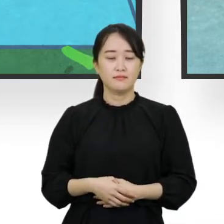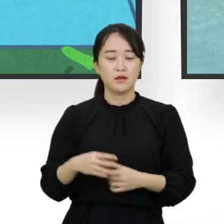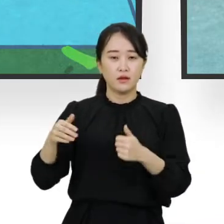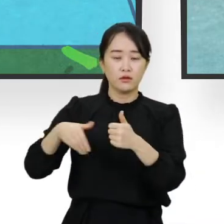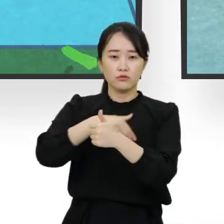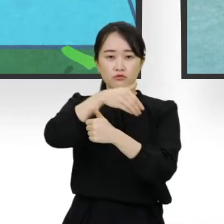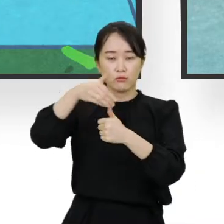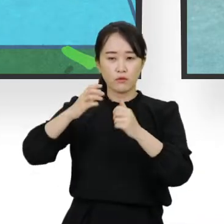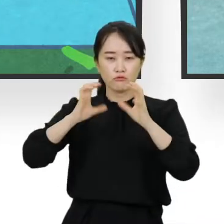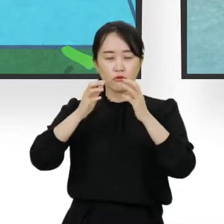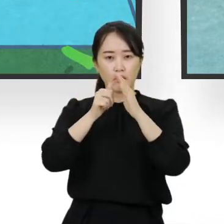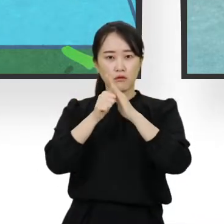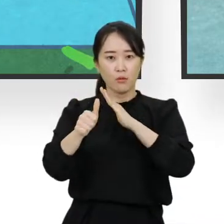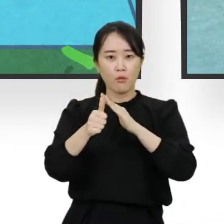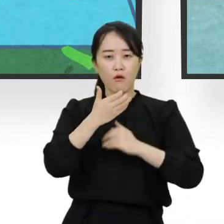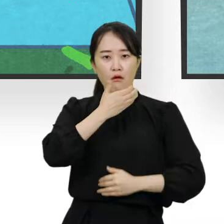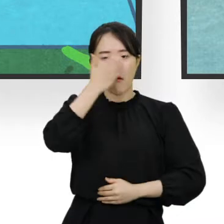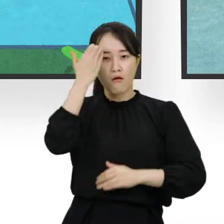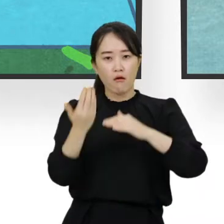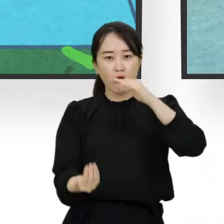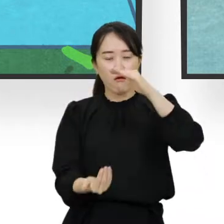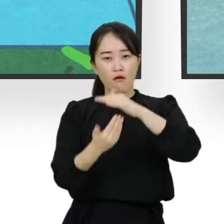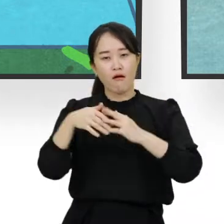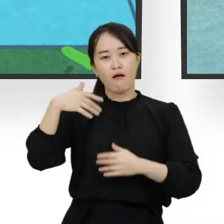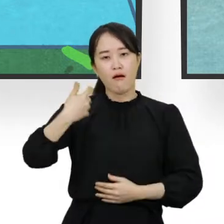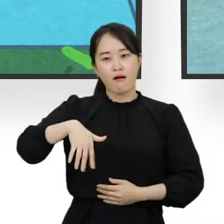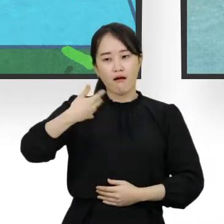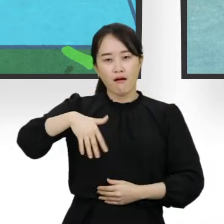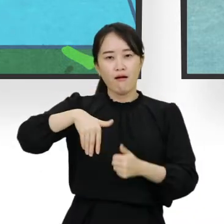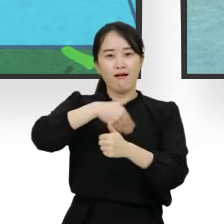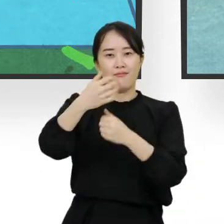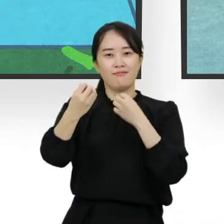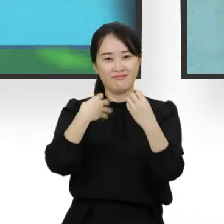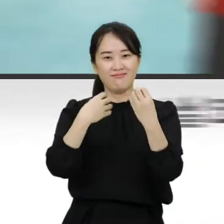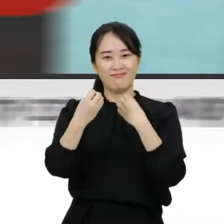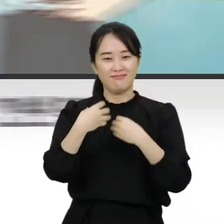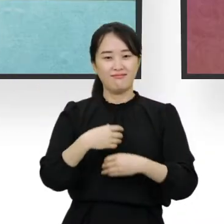주변에서는 국가대표의 꿈을 이룬 A씨를 대단하다고 칭찬했어요.